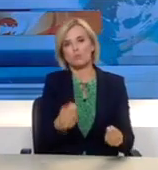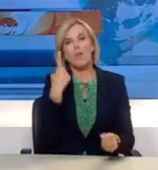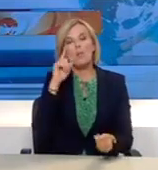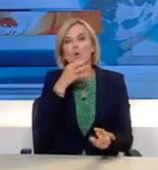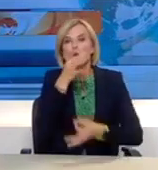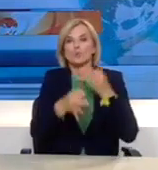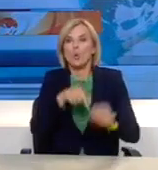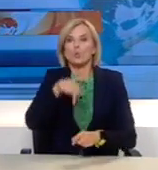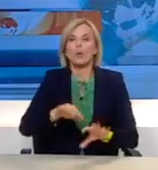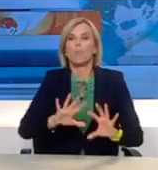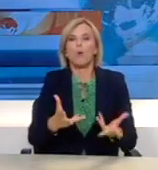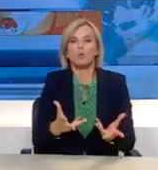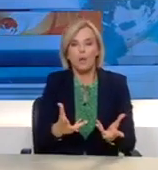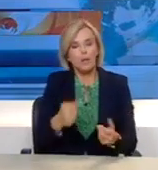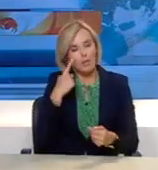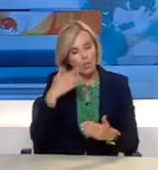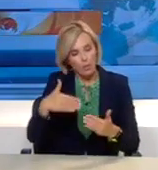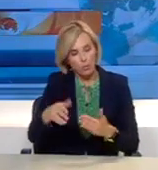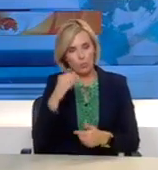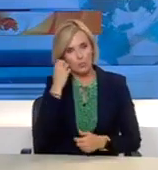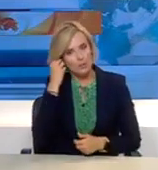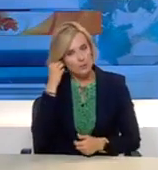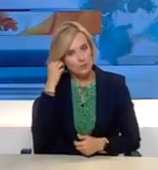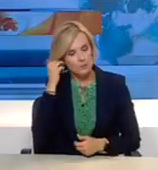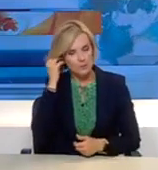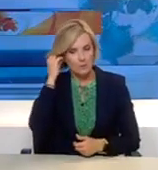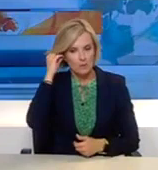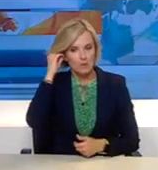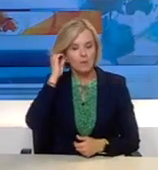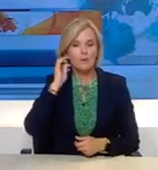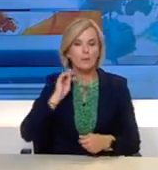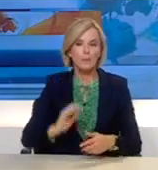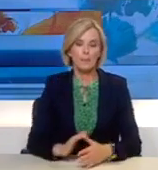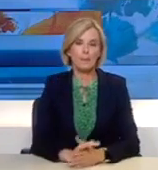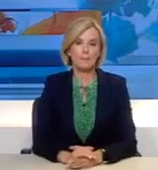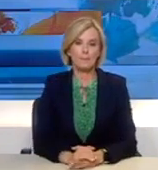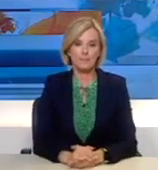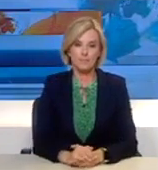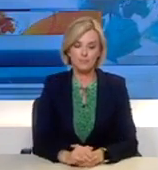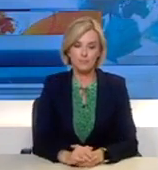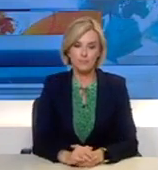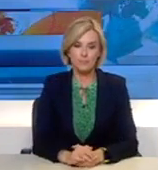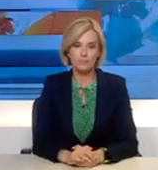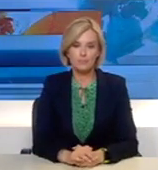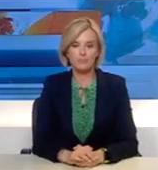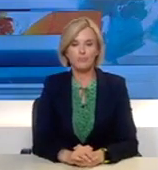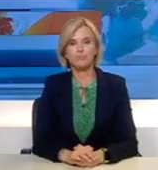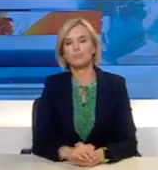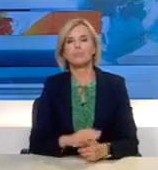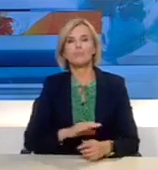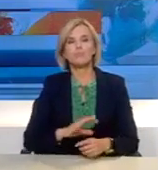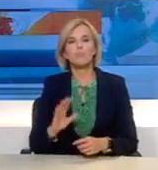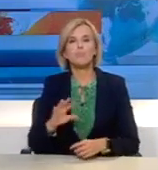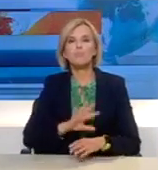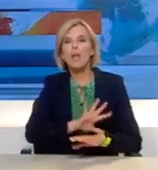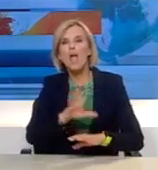καθορίσουμε από τώρα, θα το δούμε μέσα στις επόμενες εβδομάδες. Ναι, συμπληρωματικά, μέχρι τις 15 έκτου που